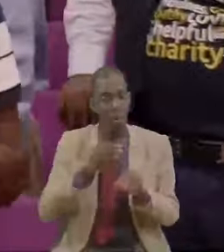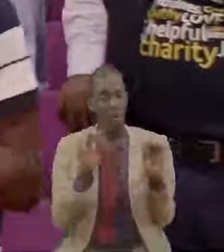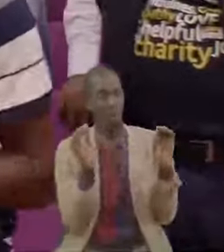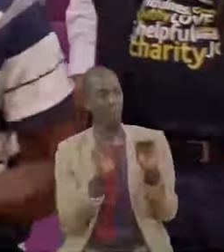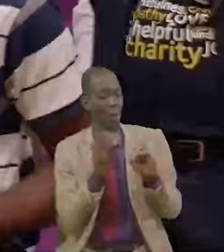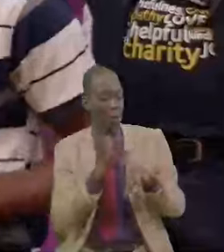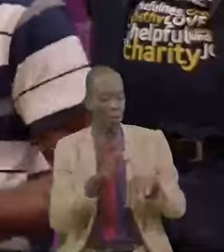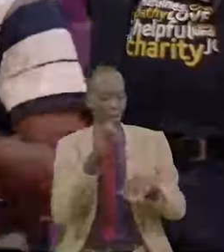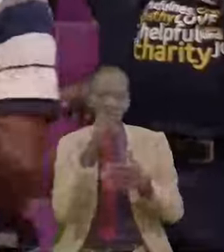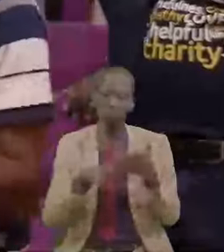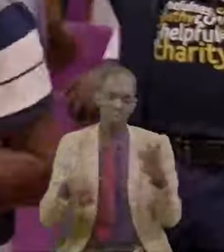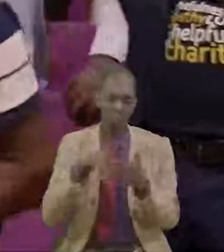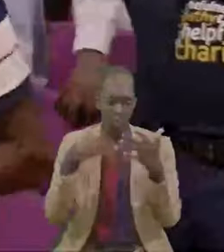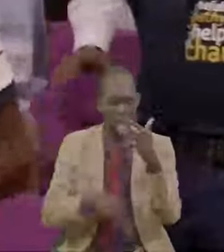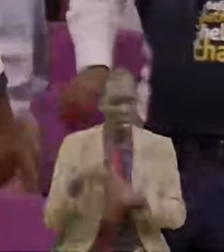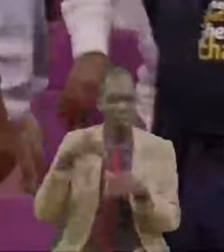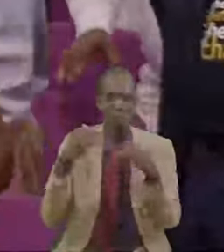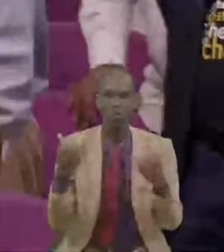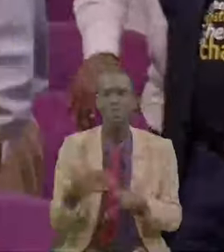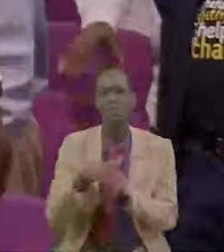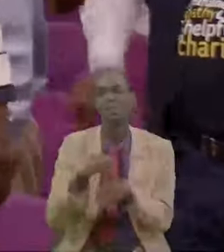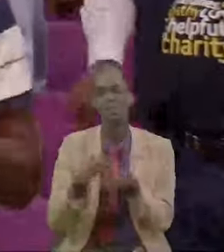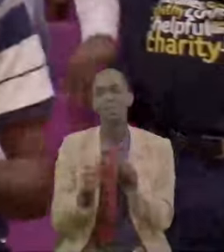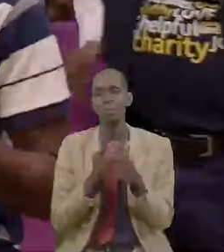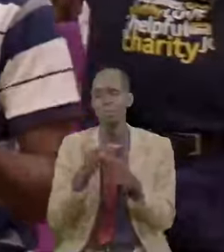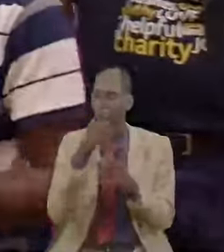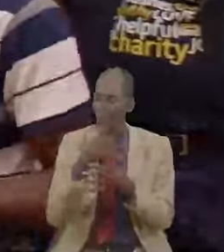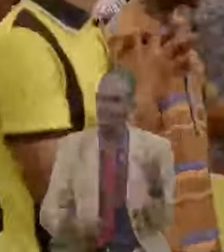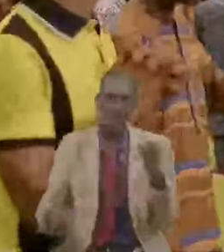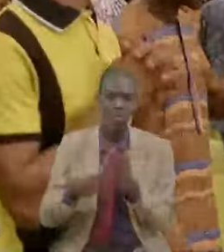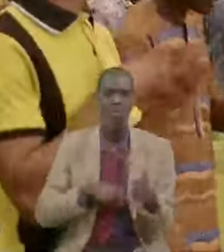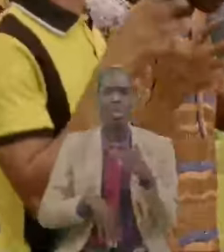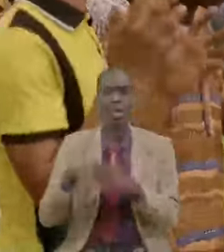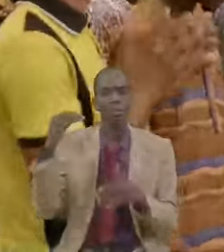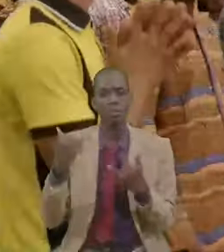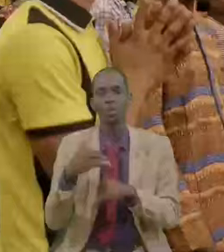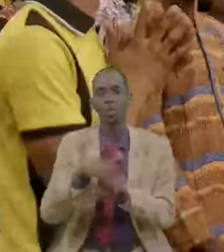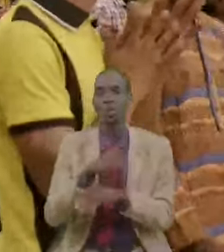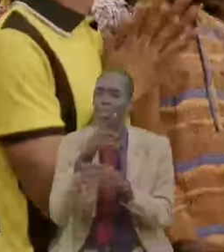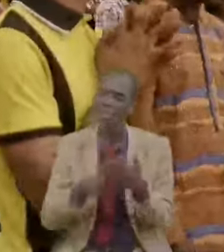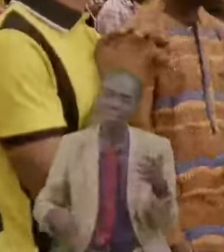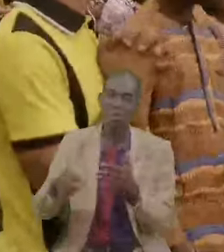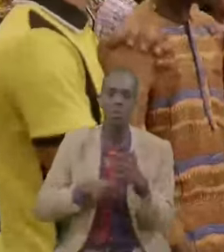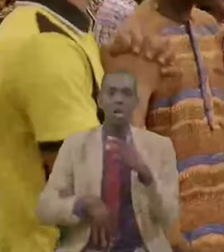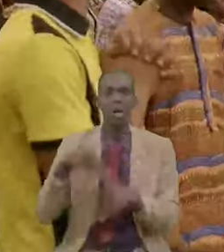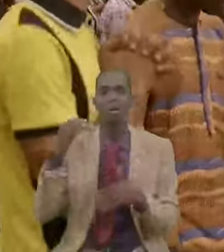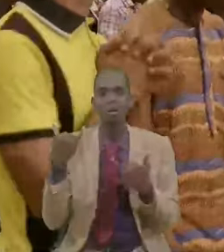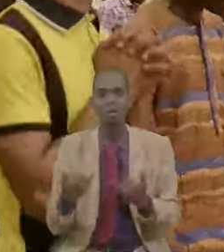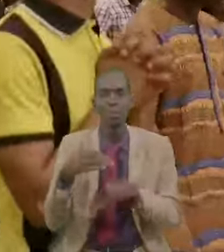nullité est vaincu ce soir. C'est supprimé. C'est annulé. C'est